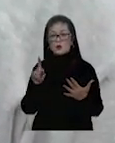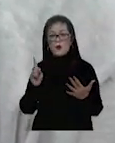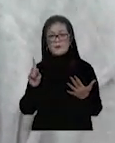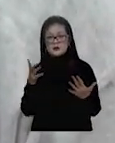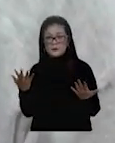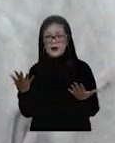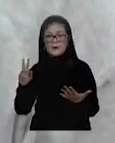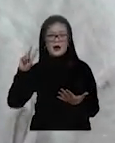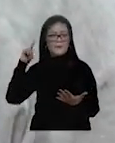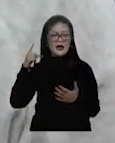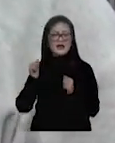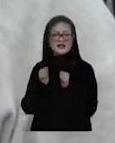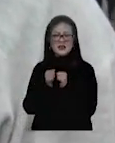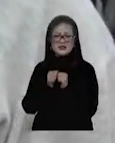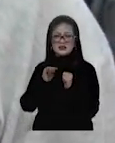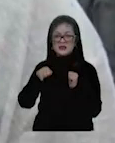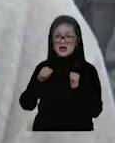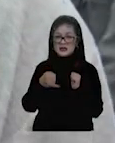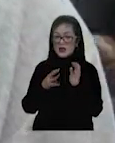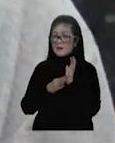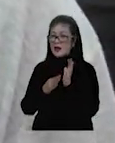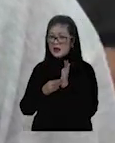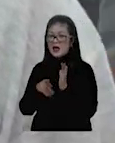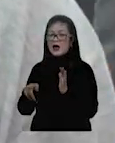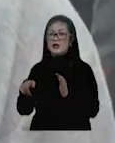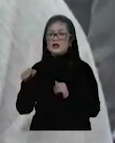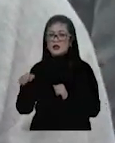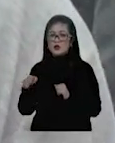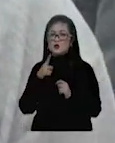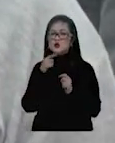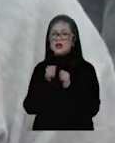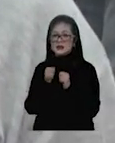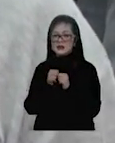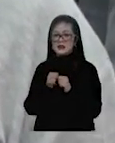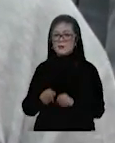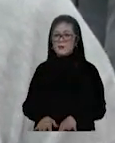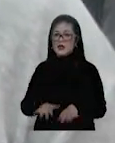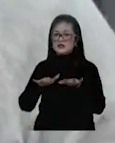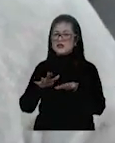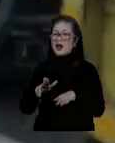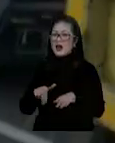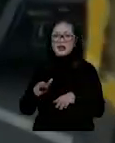janji kemarin dari Jasa Marga siap untuk menyelesaikan hari kemarin tidak banjir lagi, akan tetapi masih terendam banjir warga keluarga